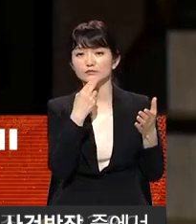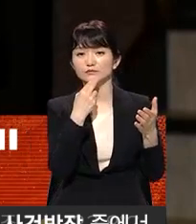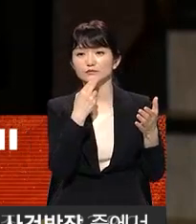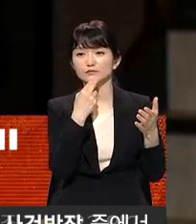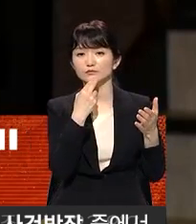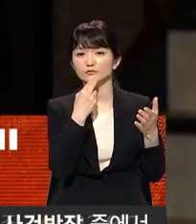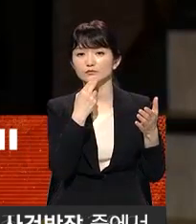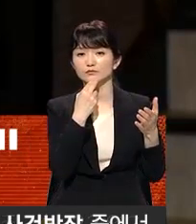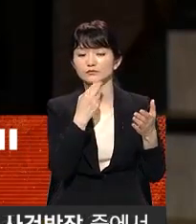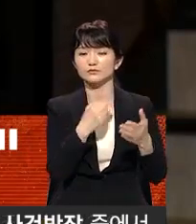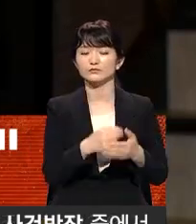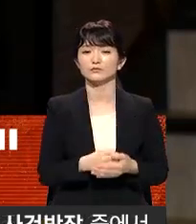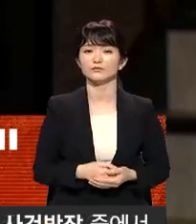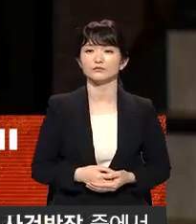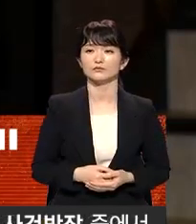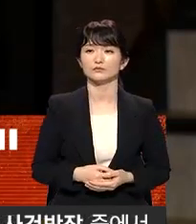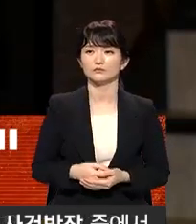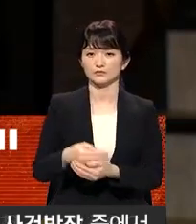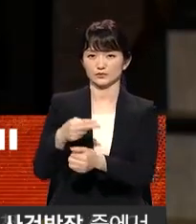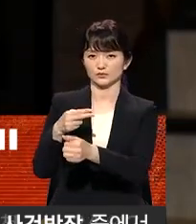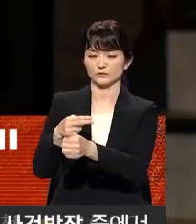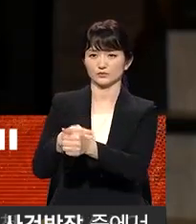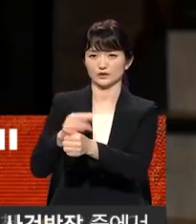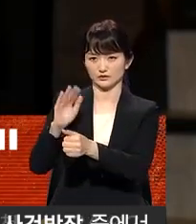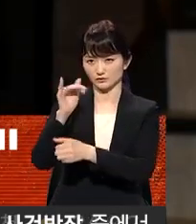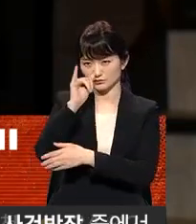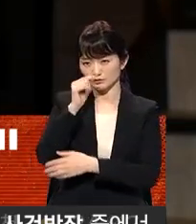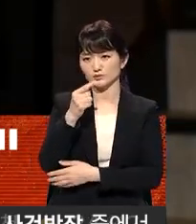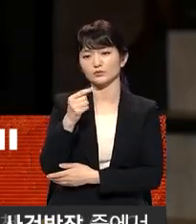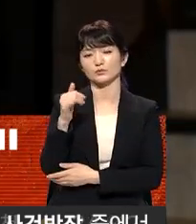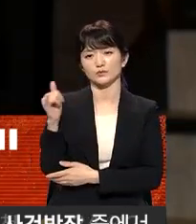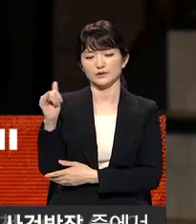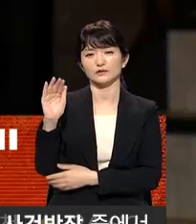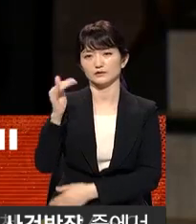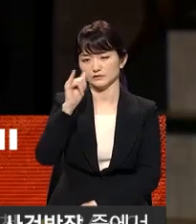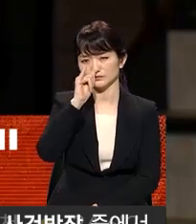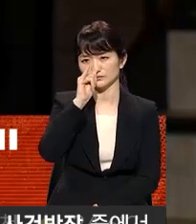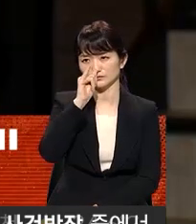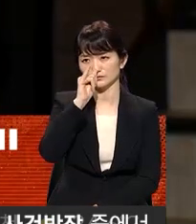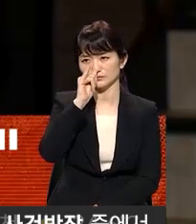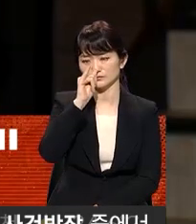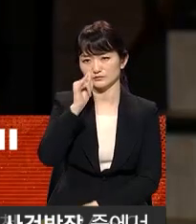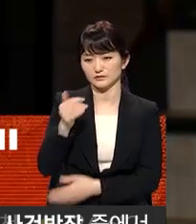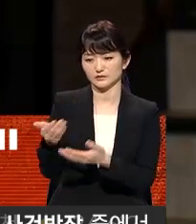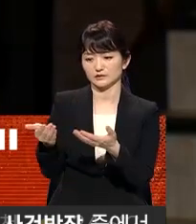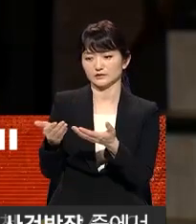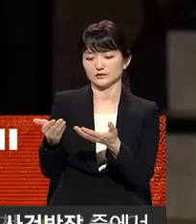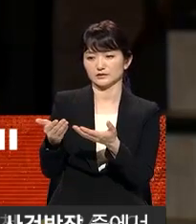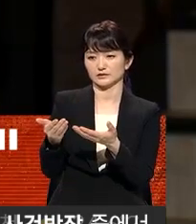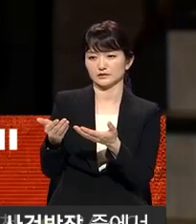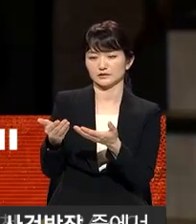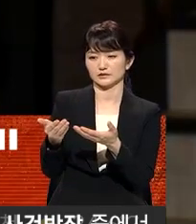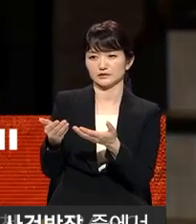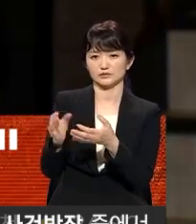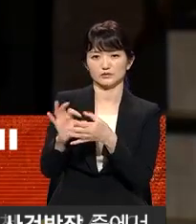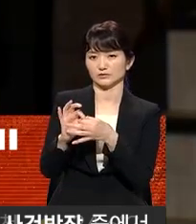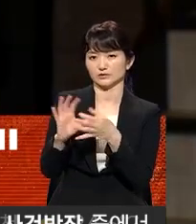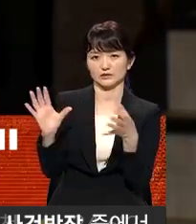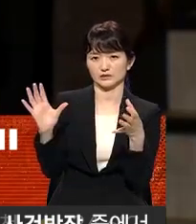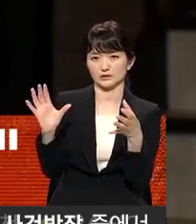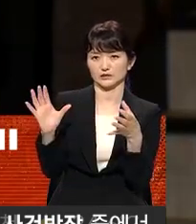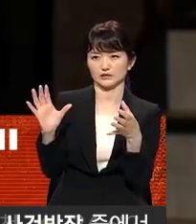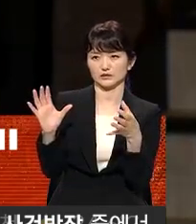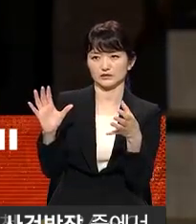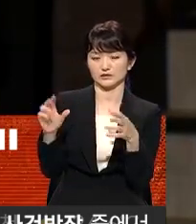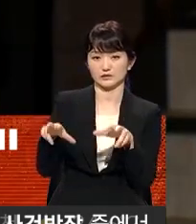같은 그러니까 그 교사라든지 또는 소방관이라든가 이런 그 직업을 갖는 거하고는 전혀 상관이 없다라고 하는